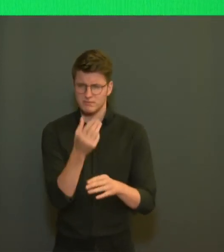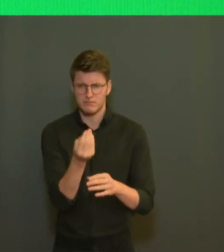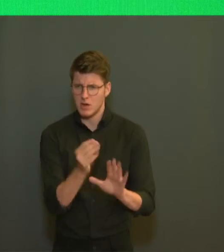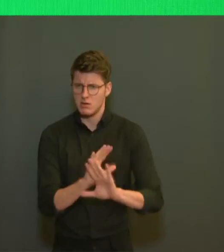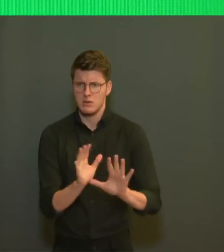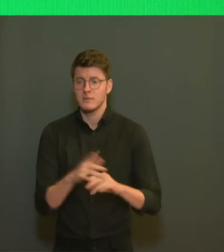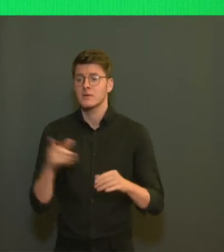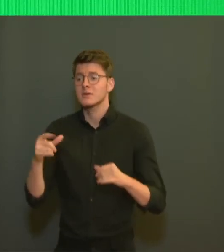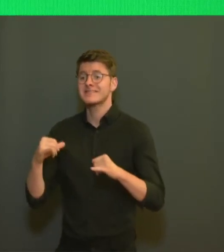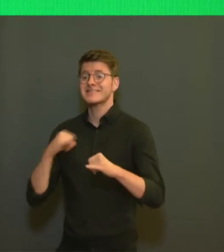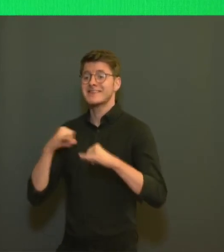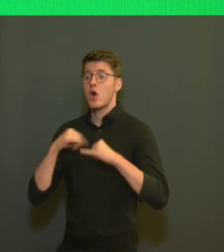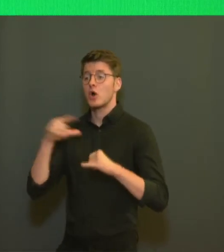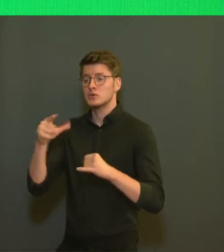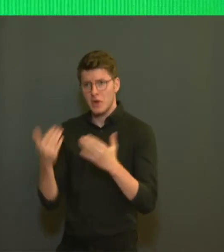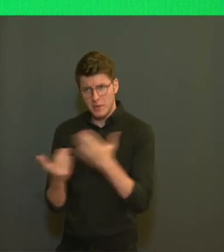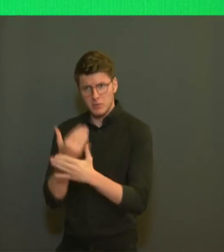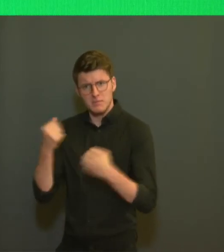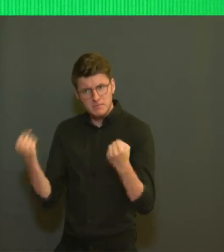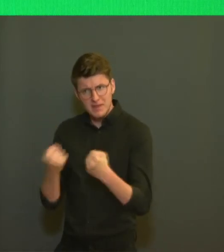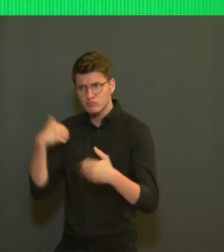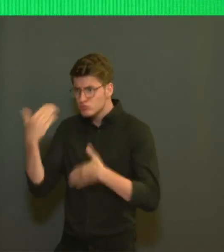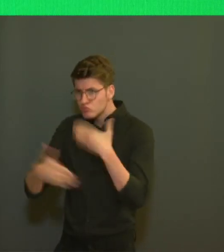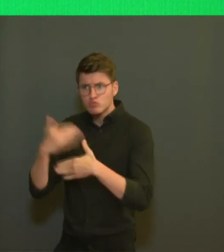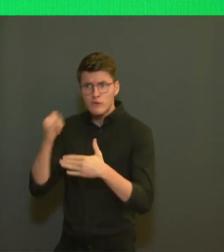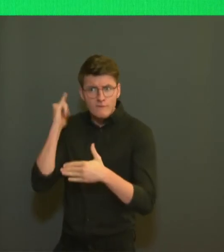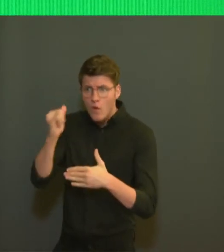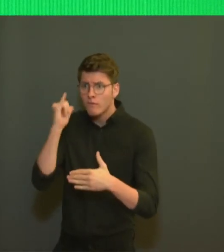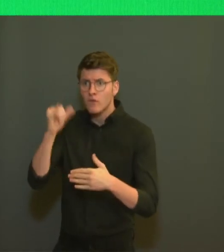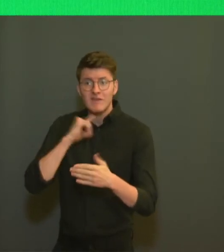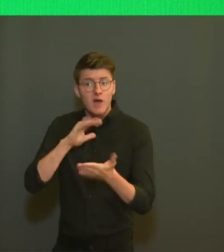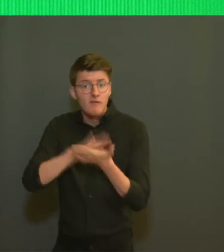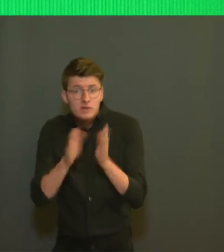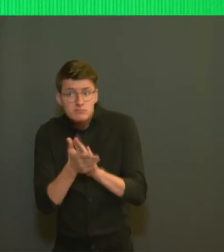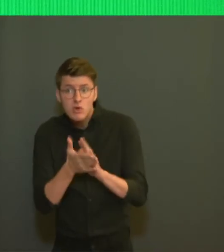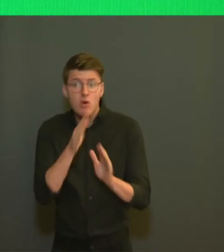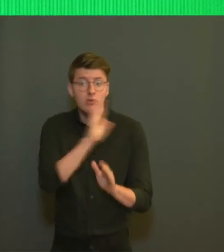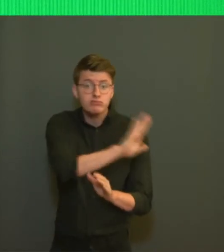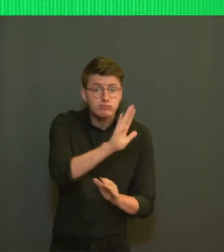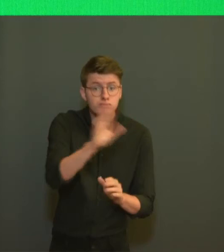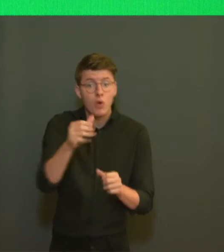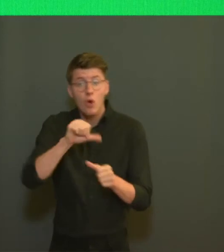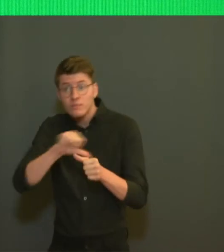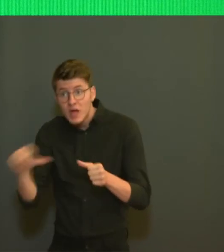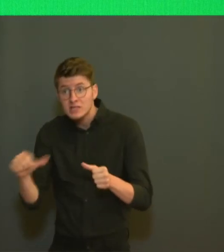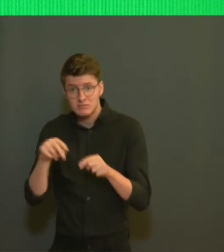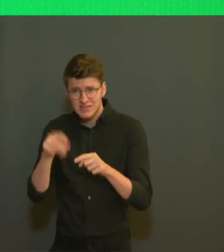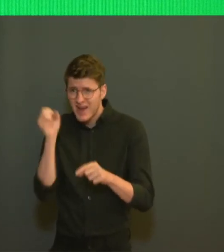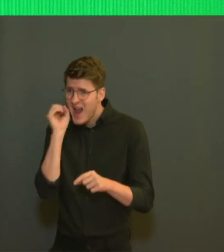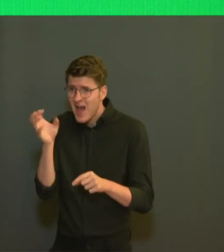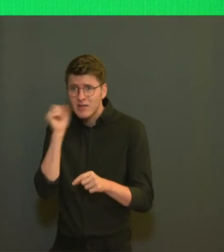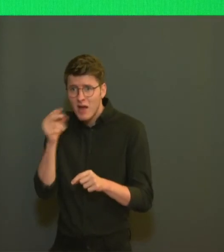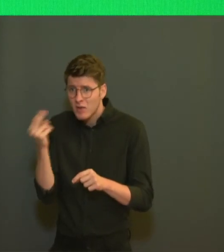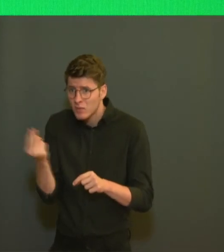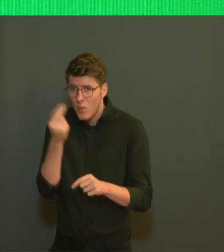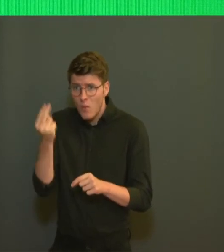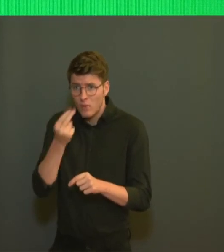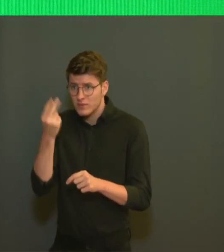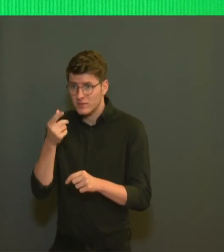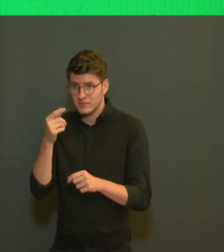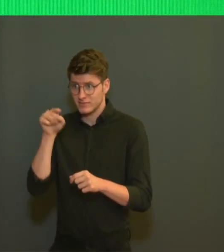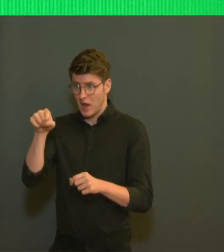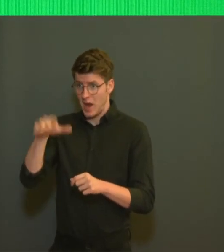niet dringende behandelingen en operaties inplannen, blijft bloed elke dag nodig. De periode na de zomervakantie